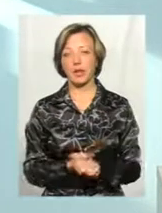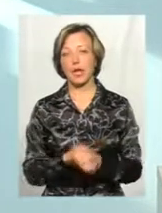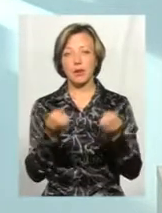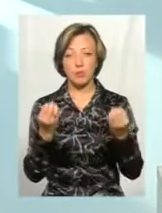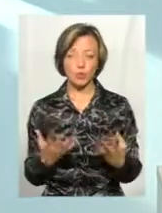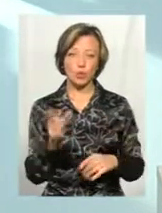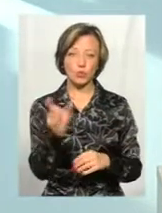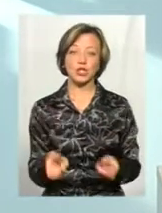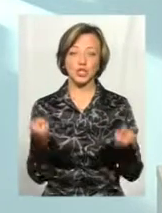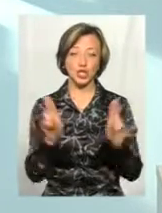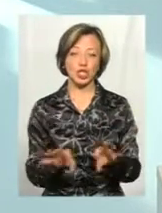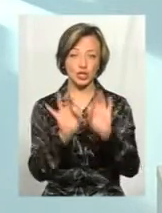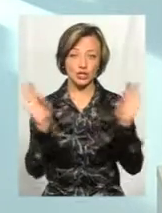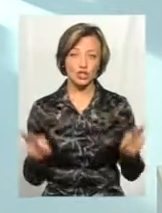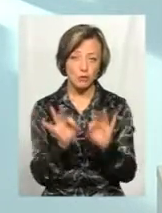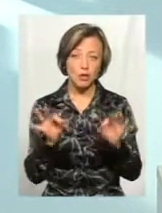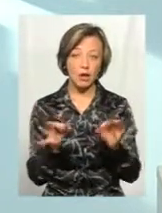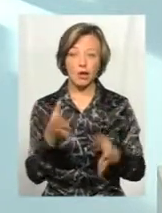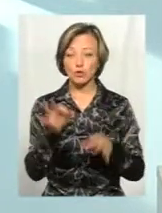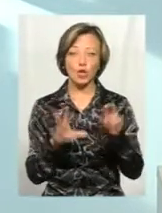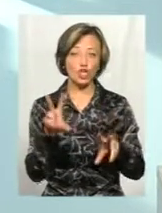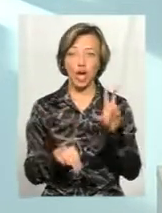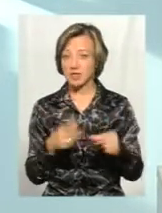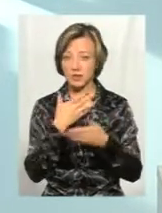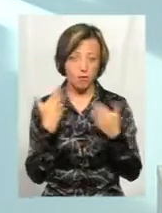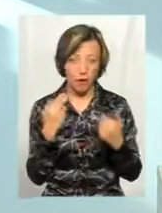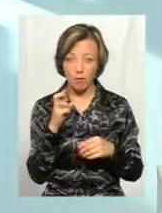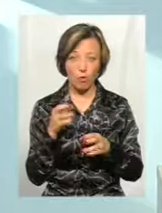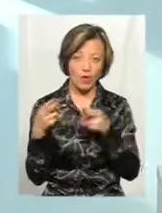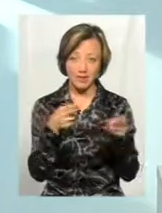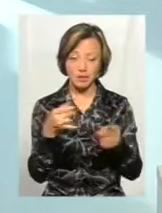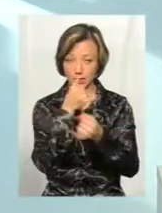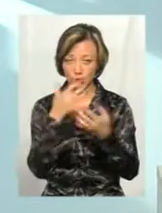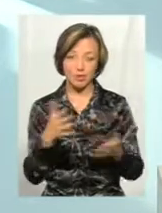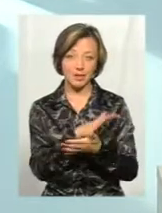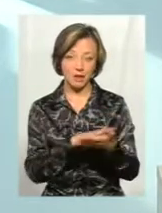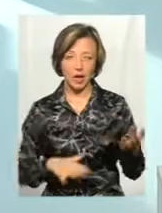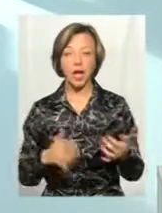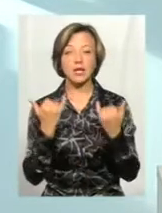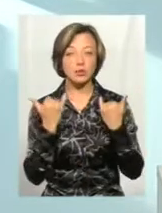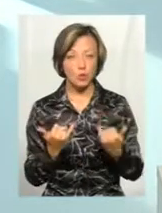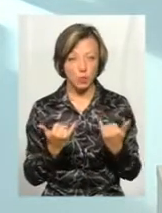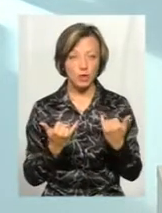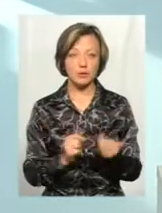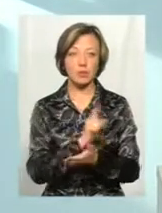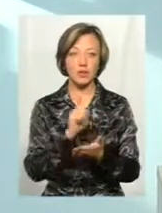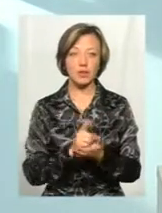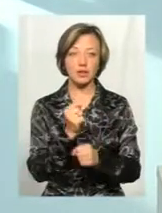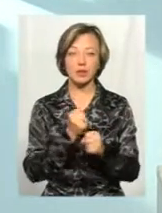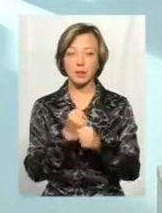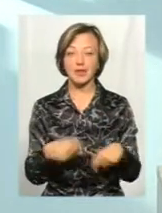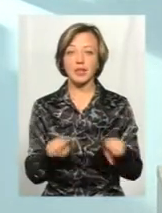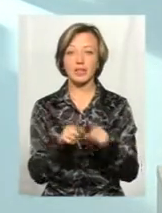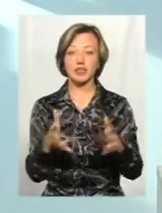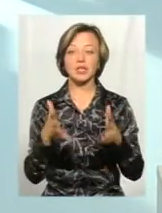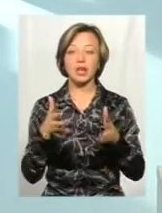просто людина лишається ні з чим, в судах шансів в неї нема, бо вона навіть їздити туди не може і так далі. Тому сьогодні ми повинні розробити такий